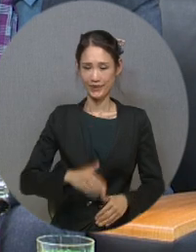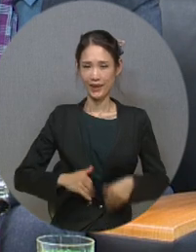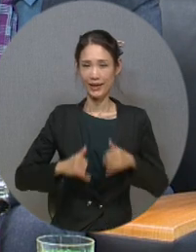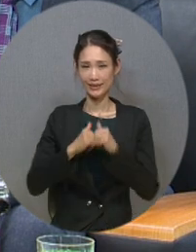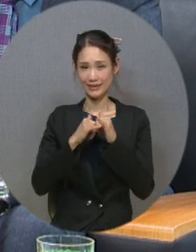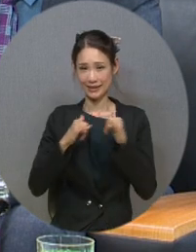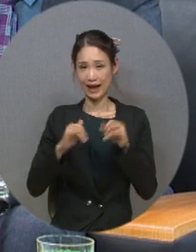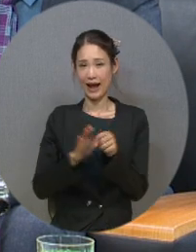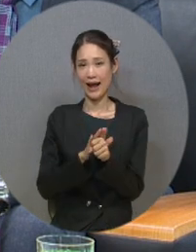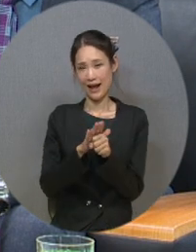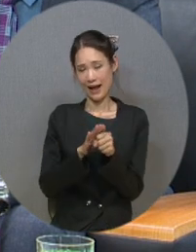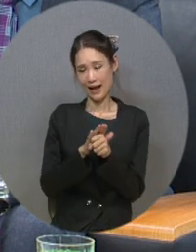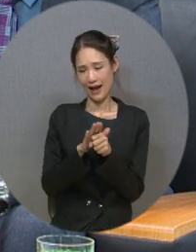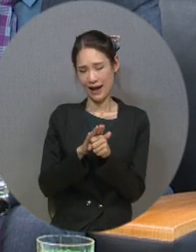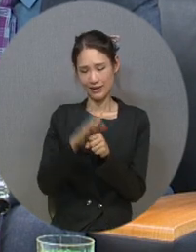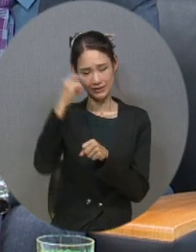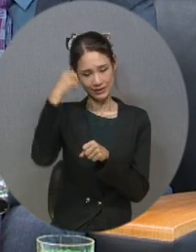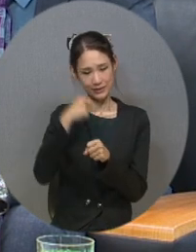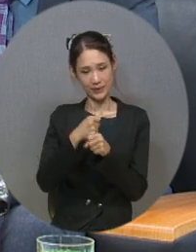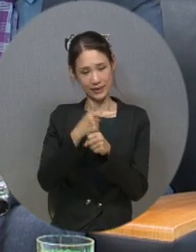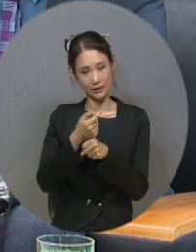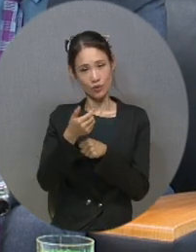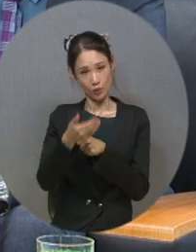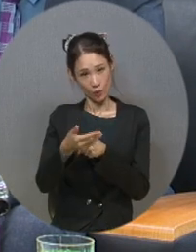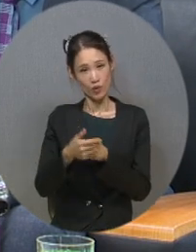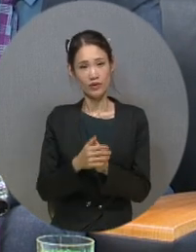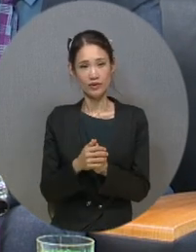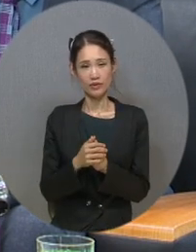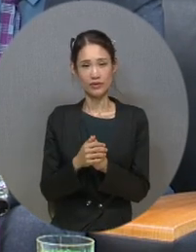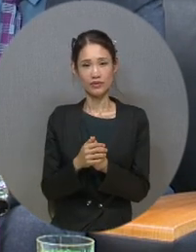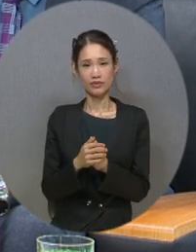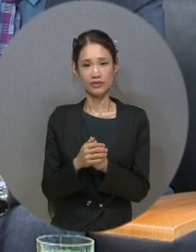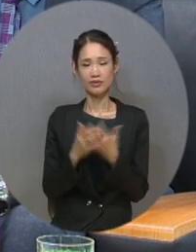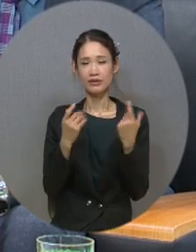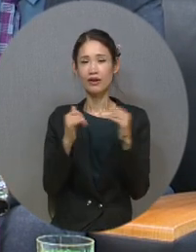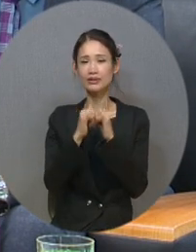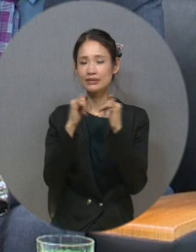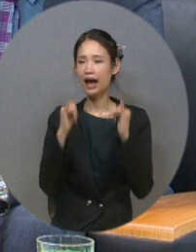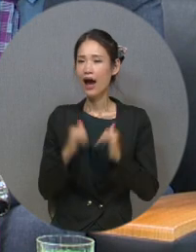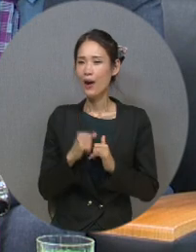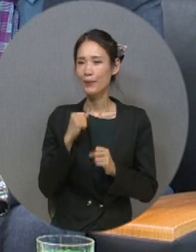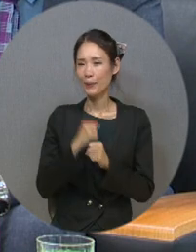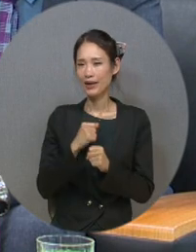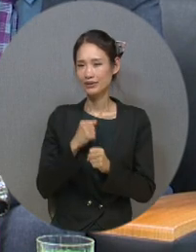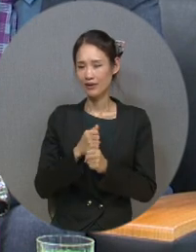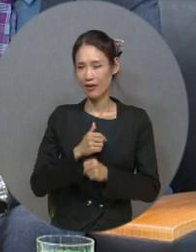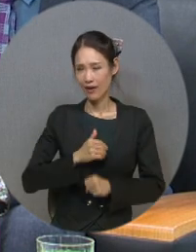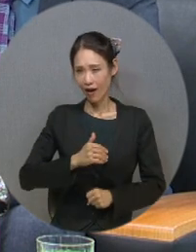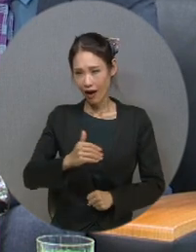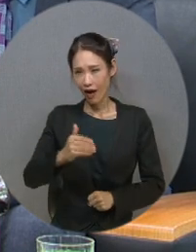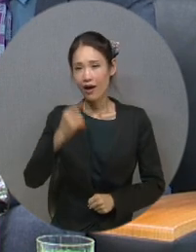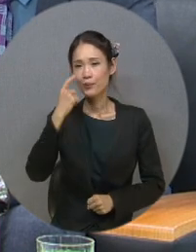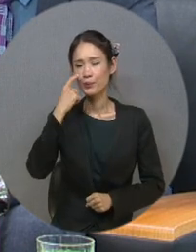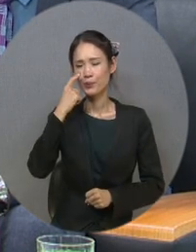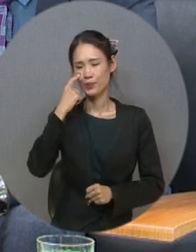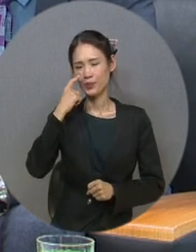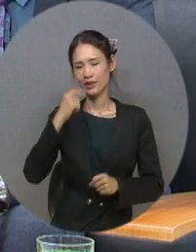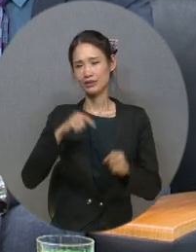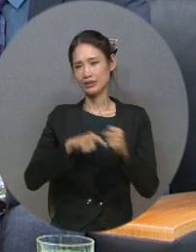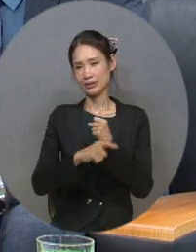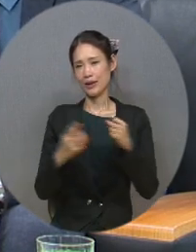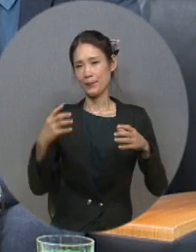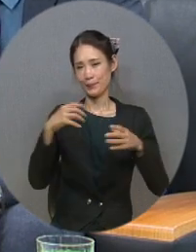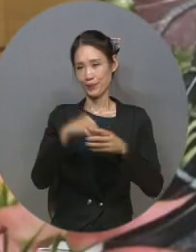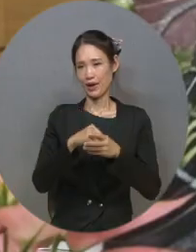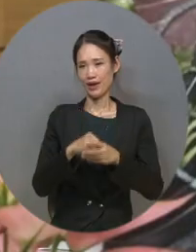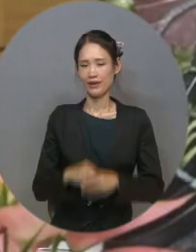따뜻한 인간애를 느끼게 만드는 그런 사회를 만들어가겠다, 이런 뜻이 함축됐다고 생각하시면 될